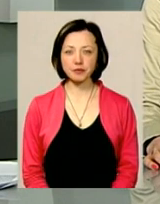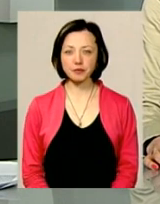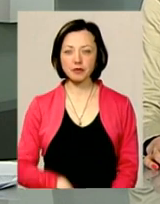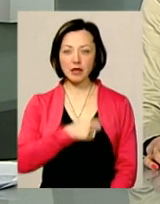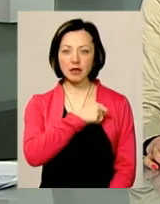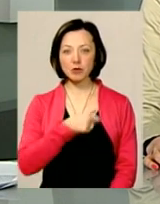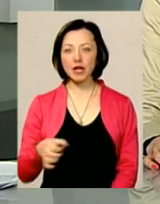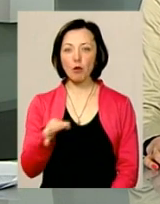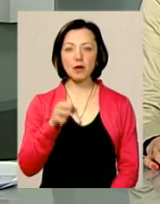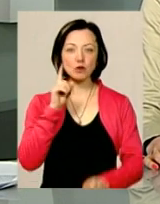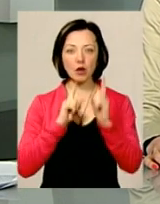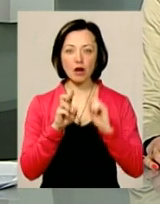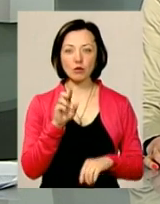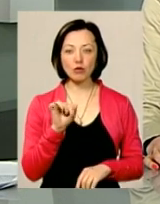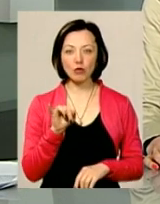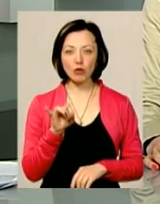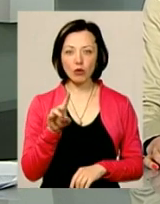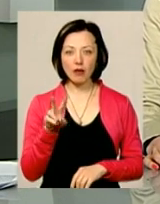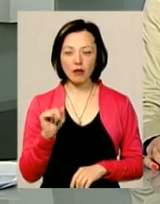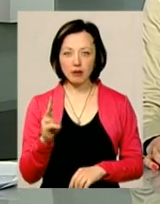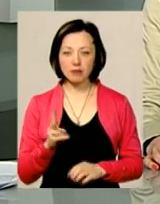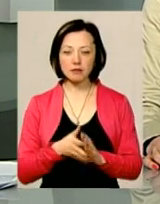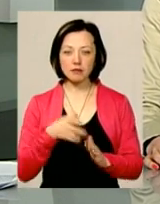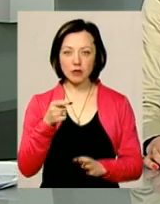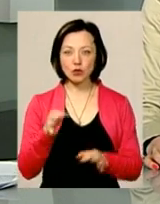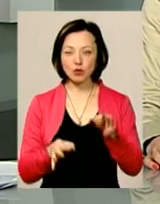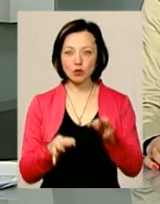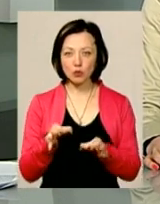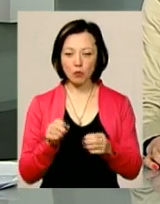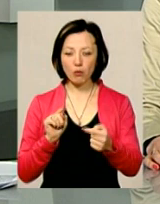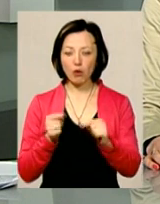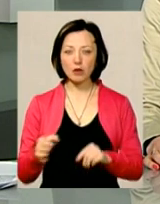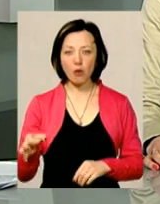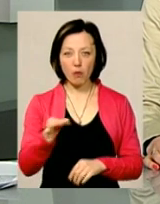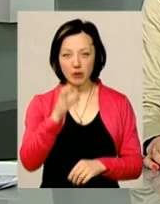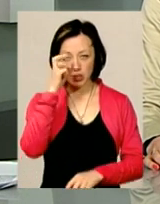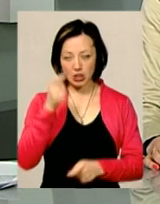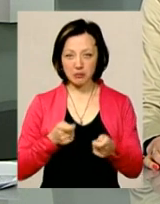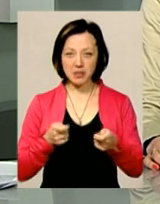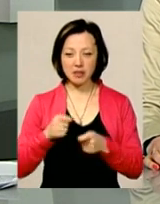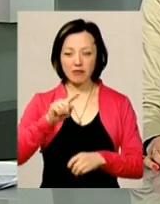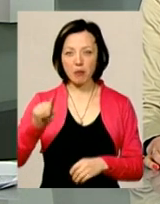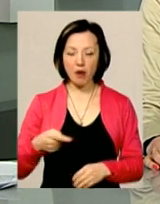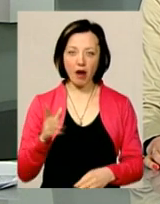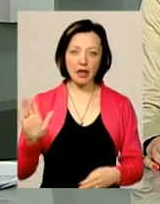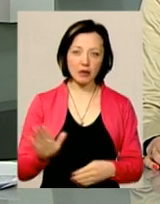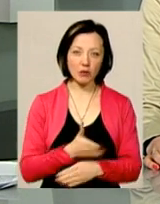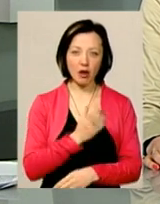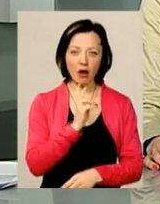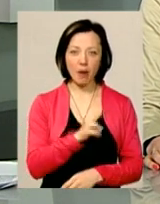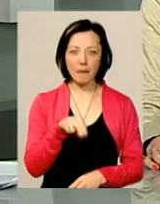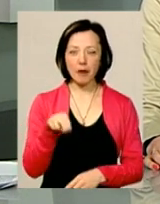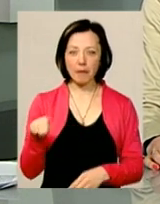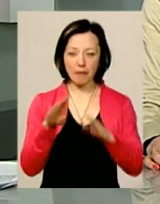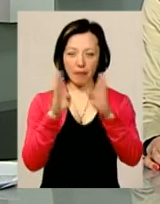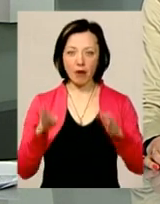Депутат обласної ради Віктор Бурлик звернувся до суду із зустрічним позовом проти облдержадміністрації. Він вимагає демонтувати контрольно-пропускний